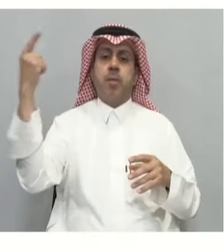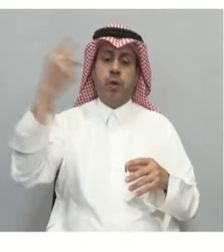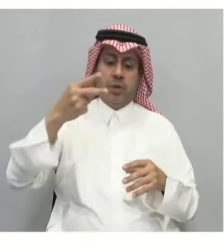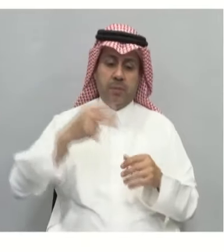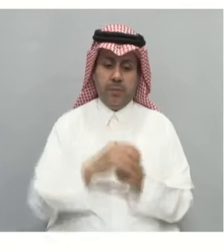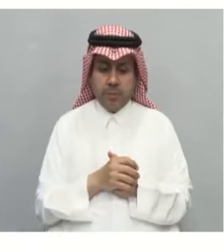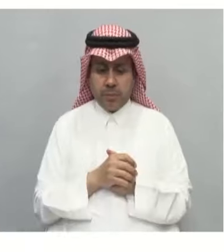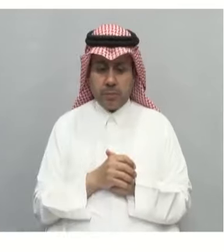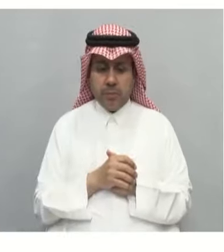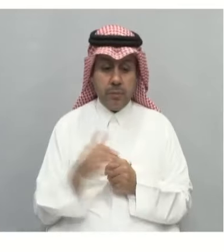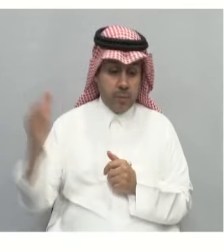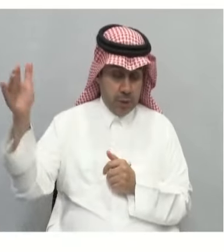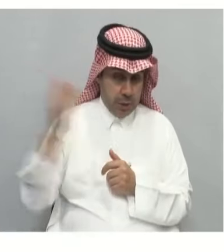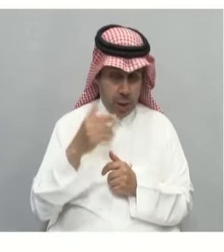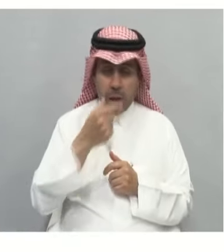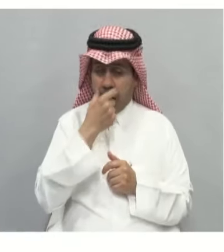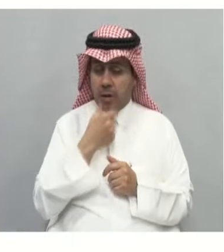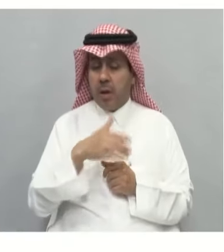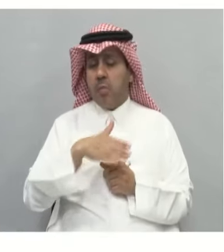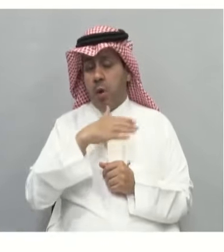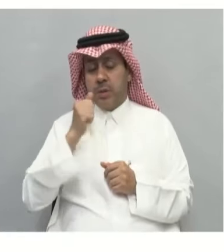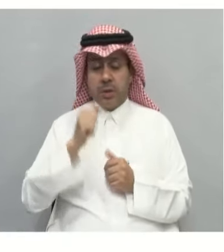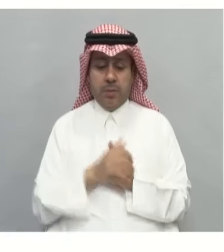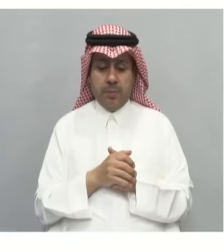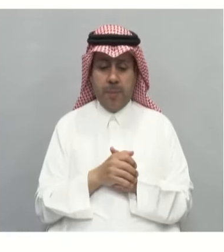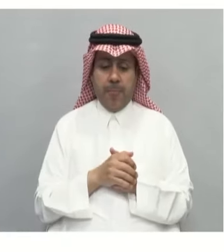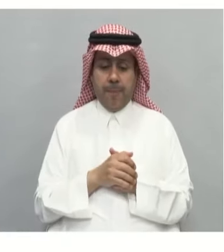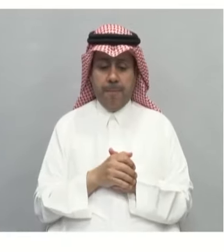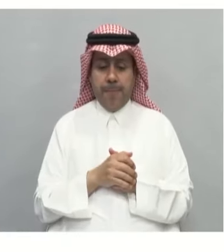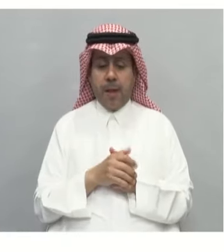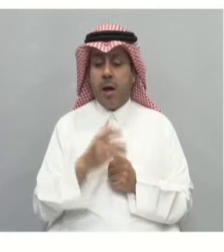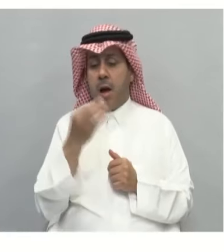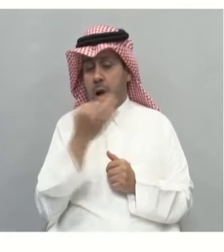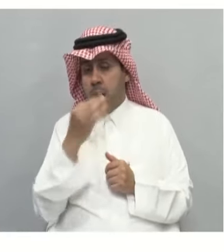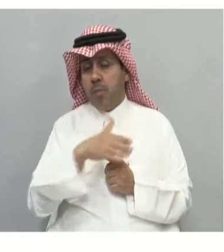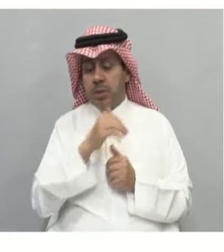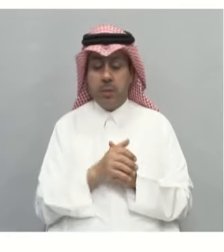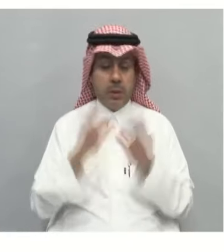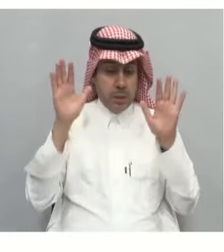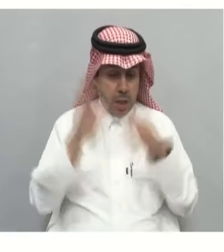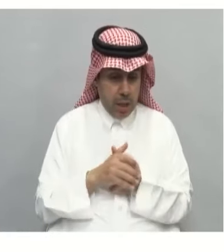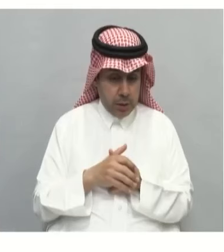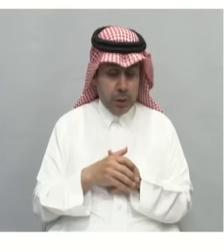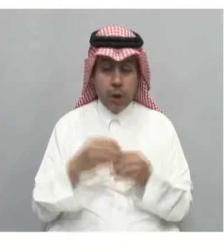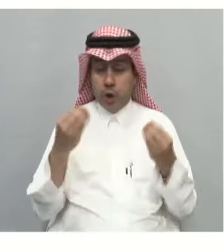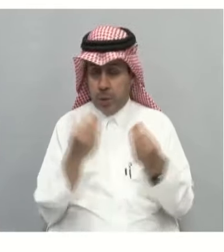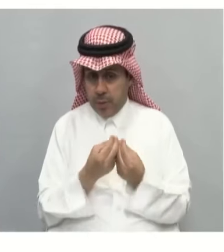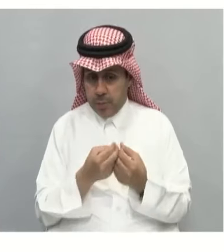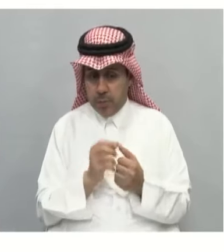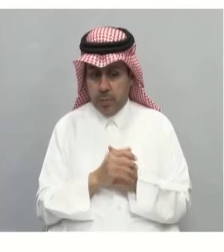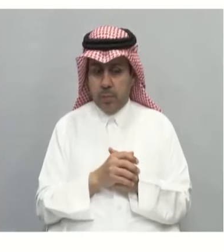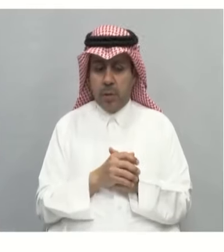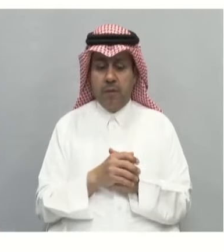جاءت الاحاديث بذلك عن النبي صلى الله عليه وسلم اي ان صلاه الجماعه افضل من صلاه الفرد ففي حديث ابن